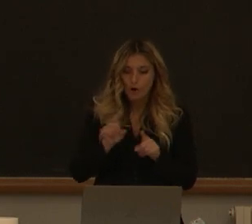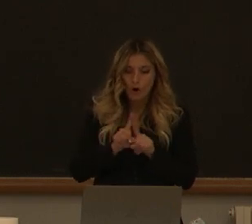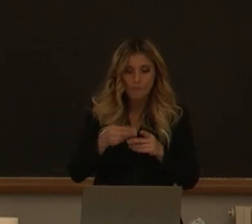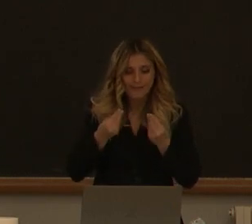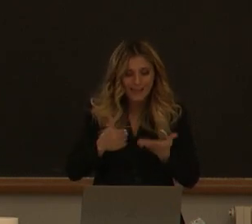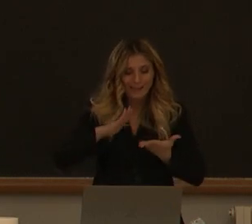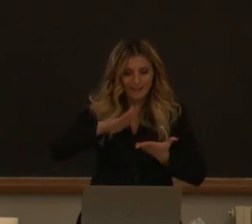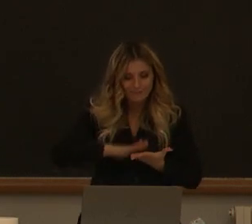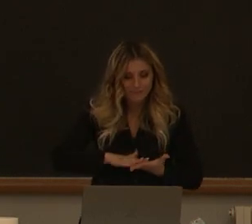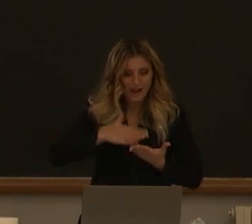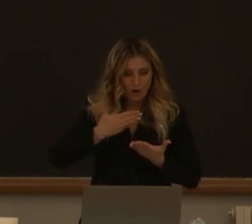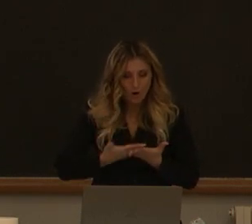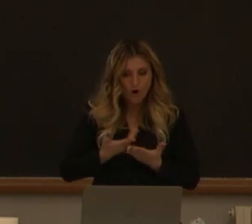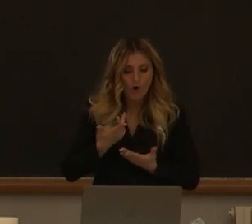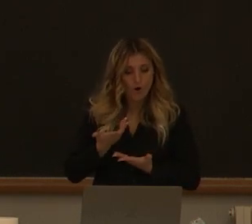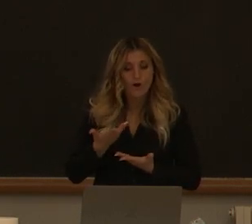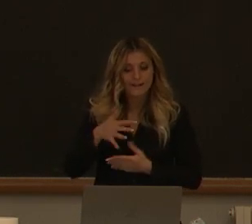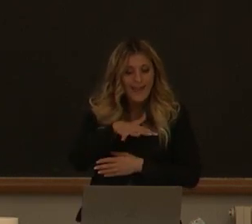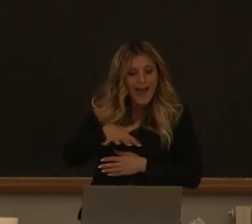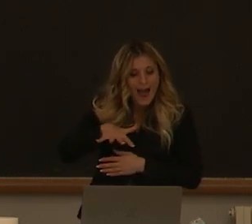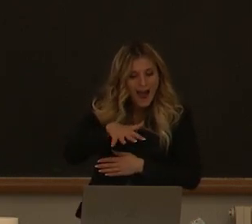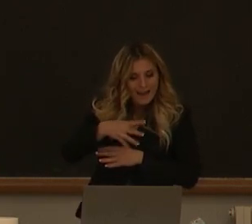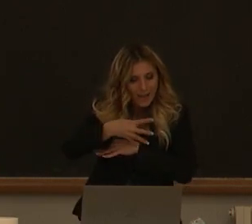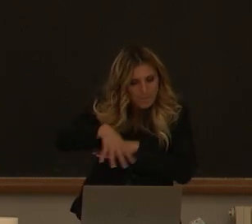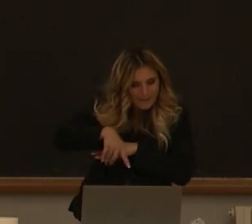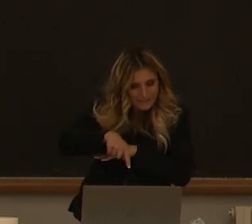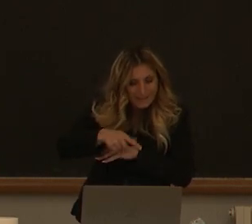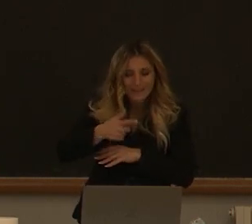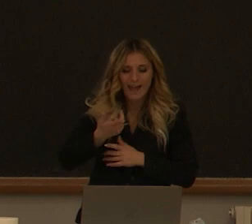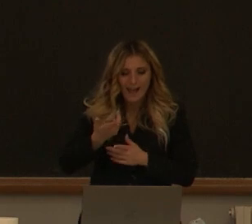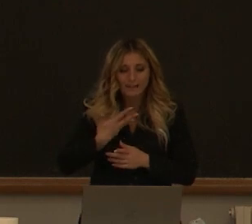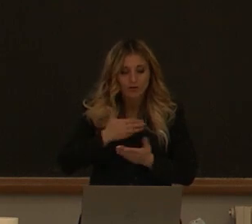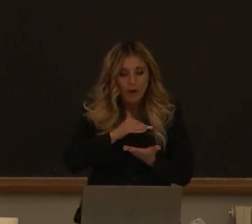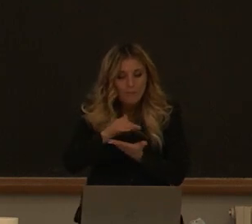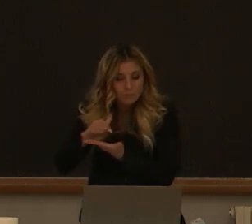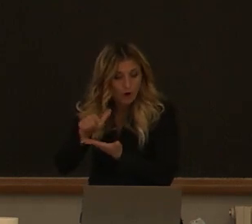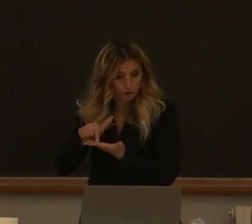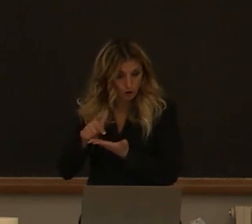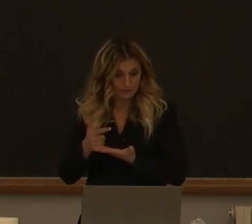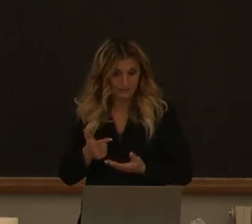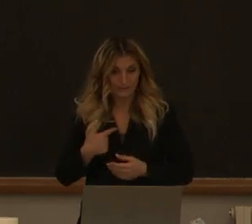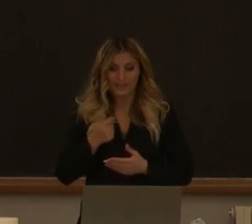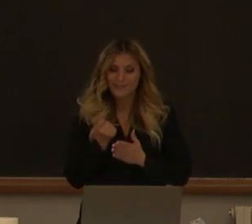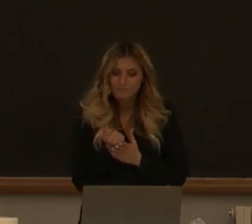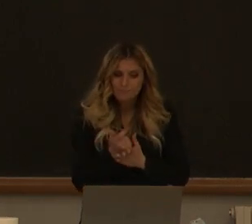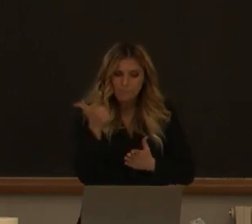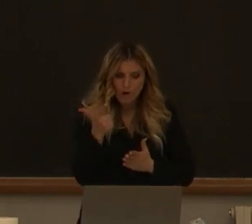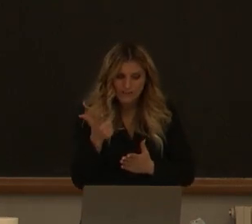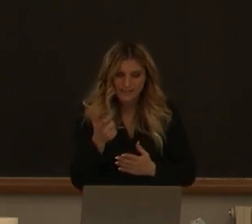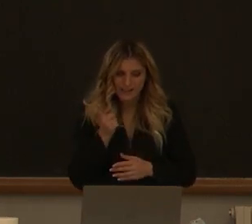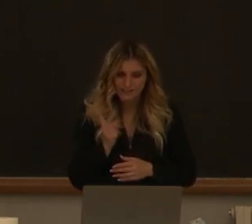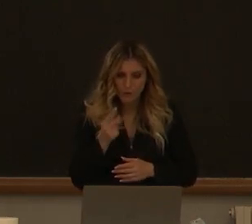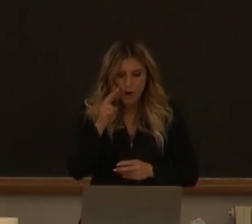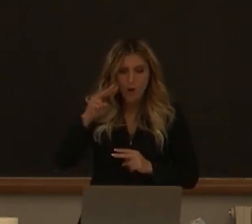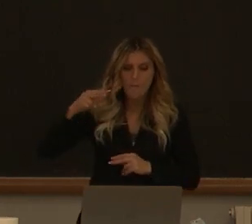di quelle produzioni locali tipiche dell'area mediterranea che contengano questi prodotti. La cosa importante è che qui, da